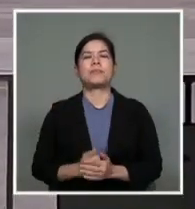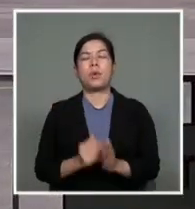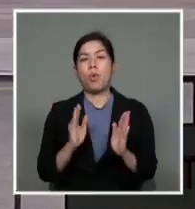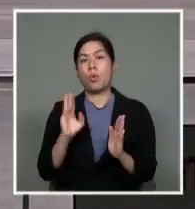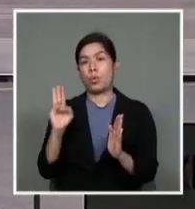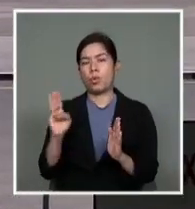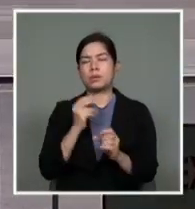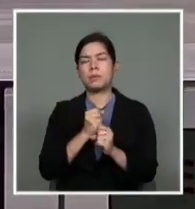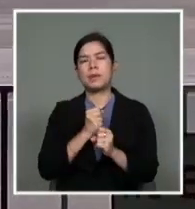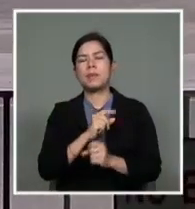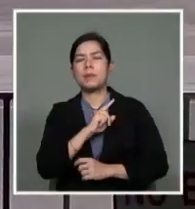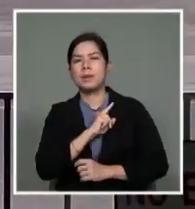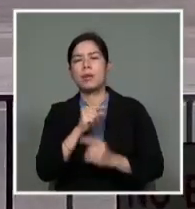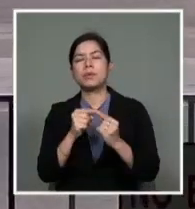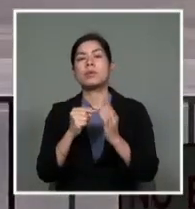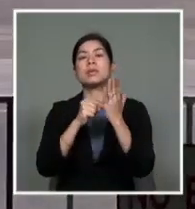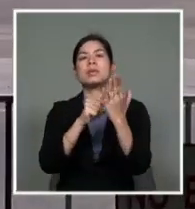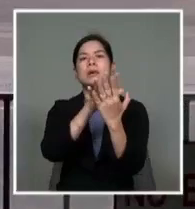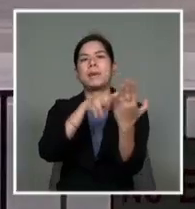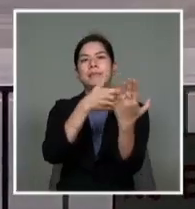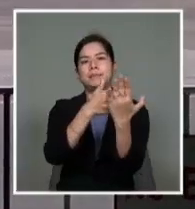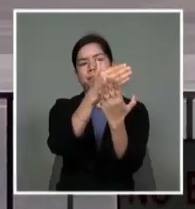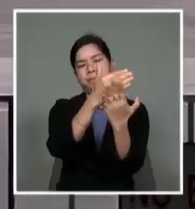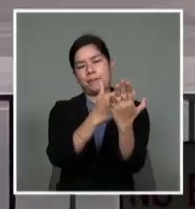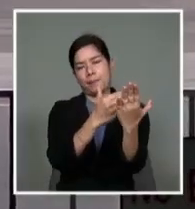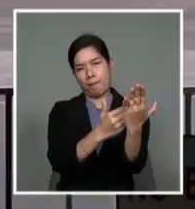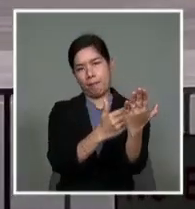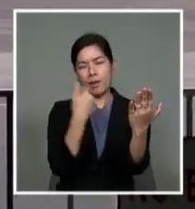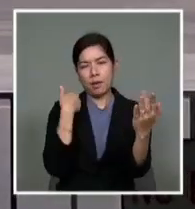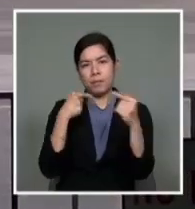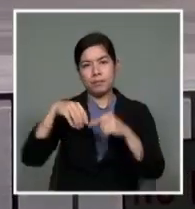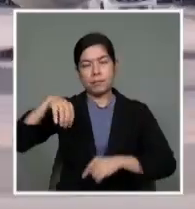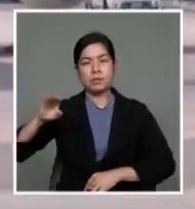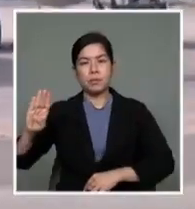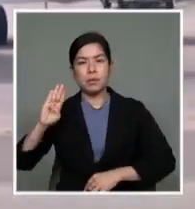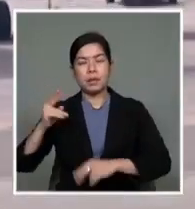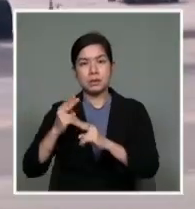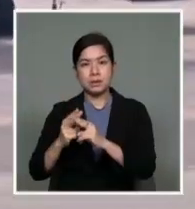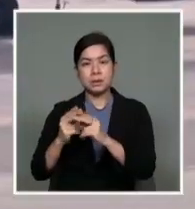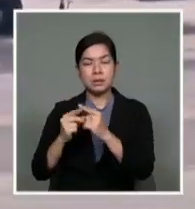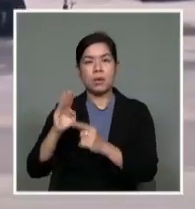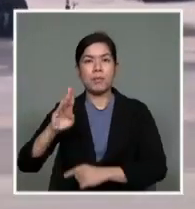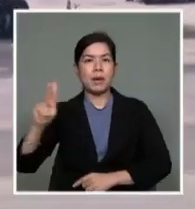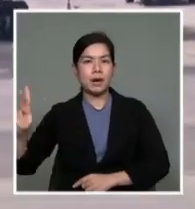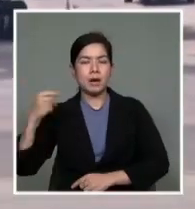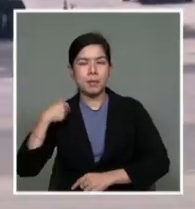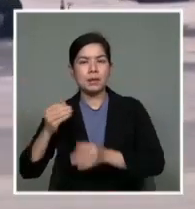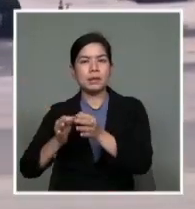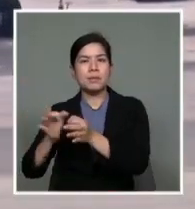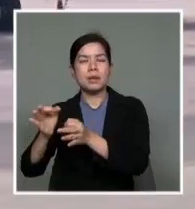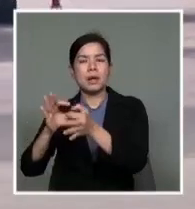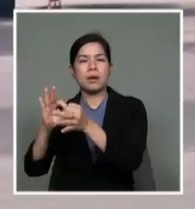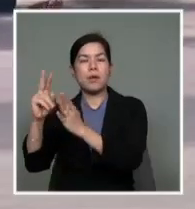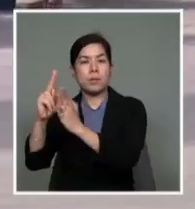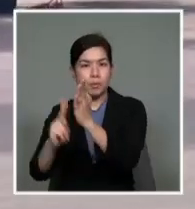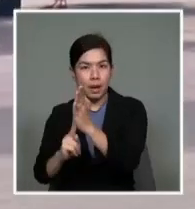ทำหน้าที่เสนอแผนทั้งหมดนะคะโดยมีบริษัท Baker & McKenzie จำกัดเป็นที่ปรึกษาทางกฎหมายและบริษั